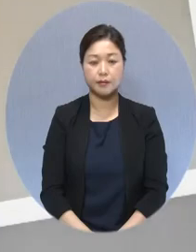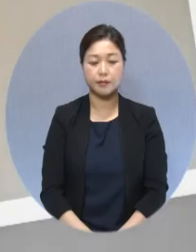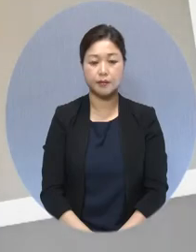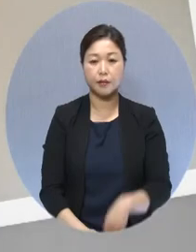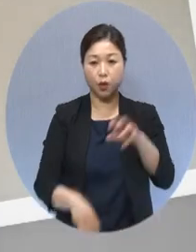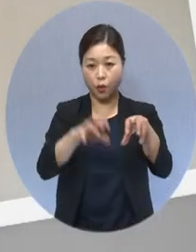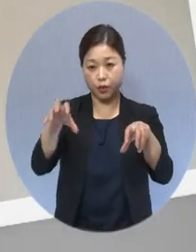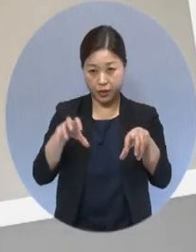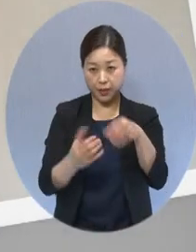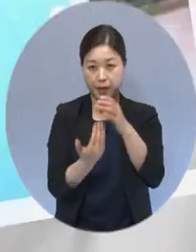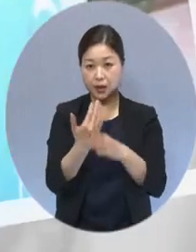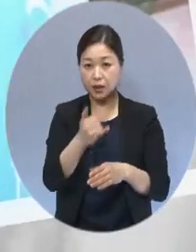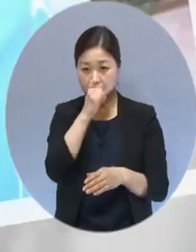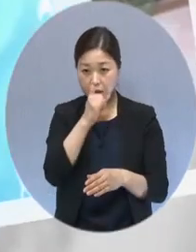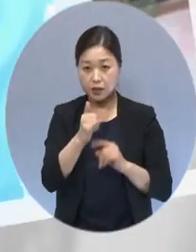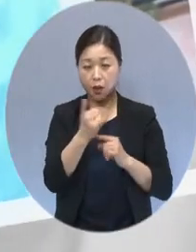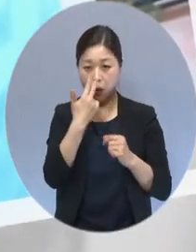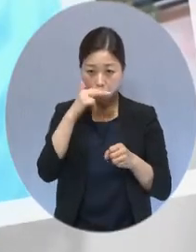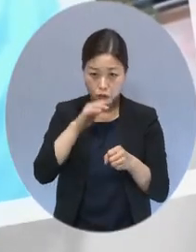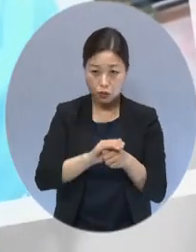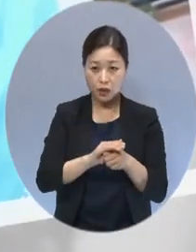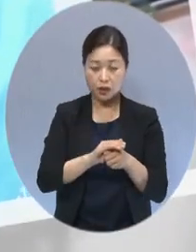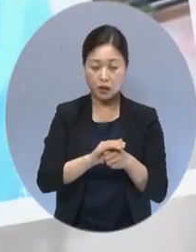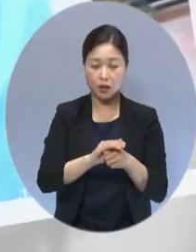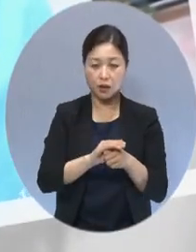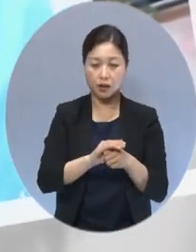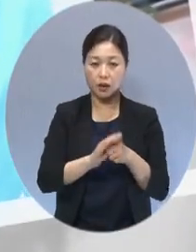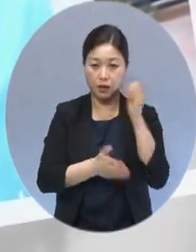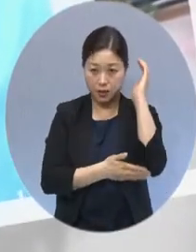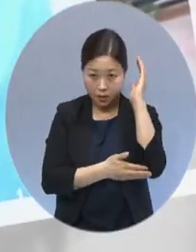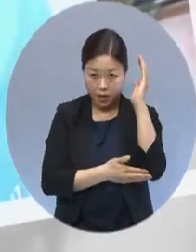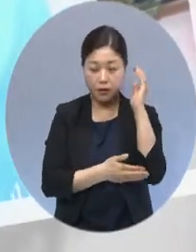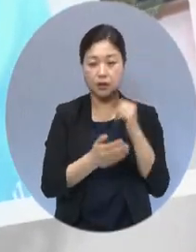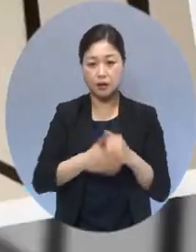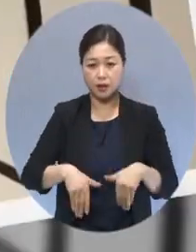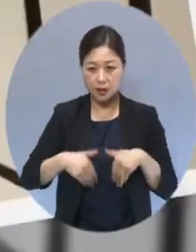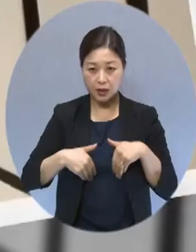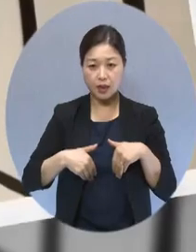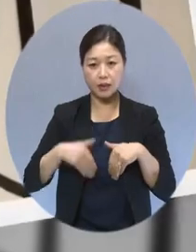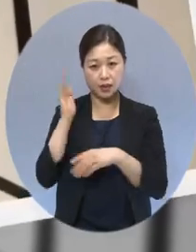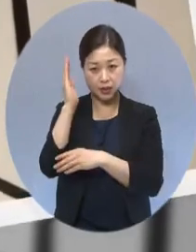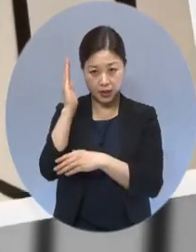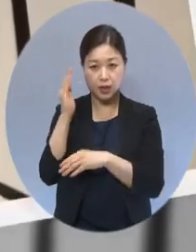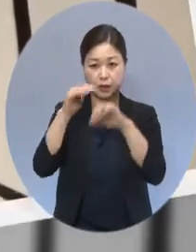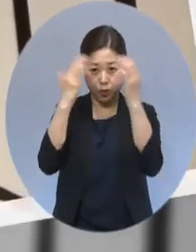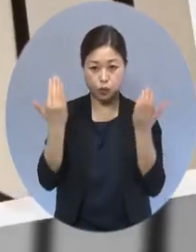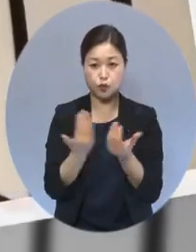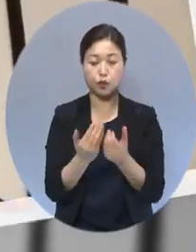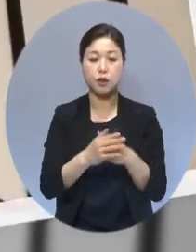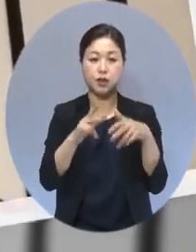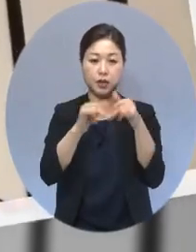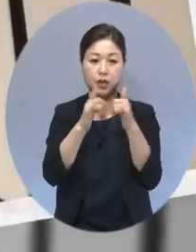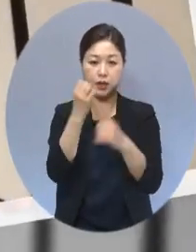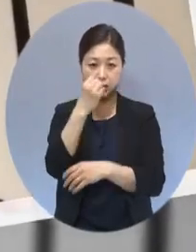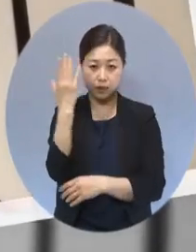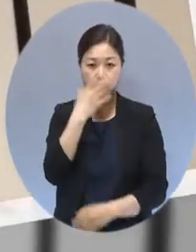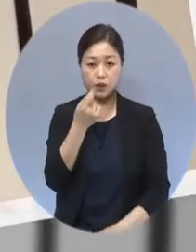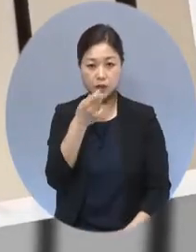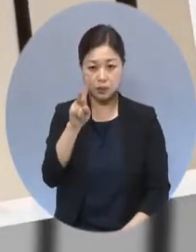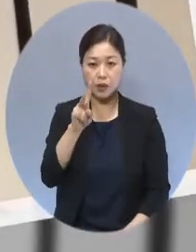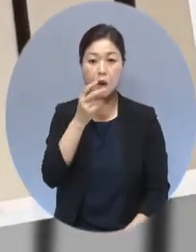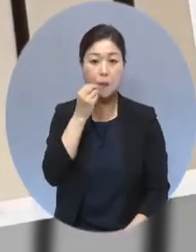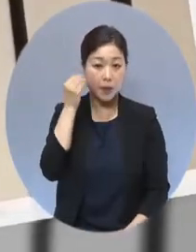우리 주변에서 일어나는 불공정한 사례부터 억울한 사연, 따뜻한 미담까지 장애인신문과